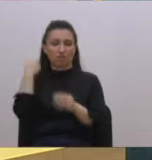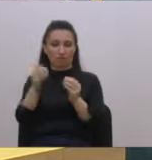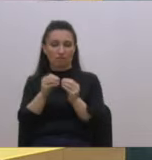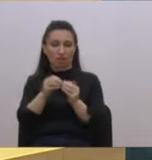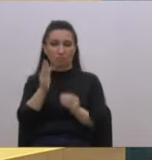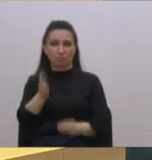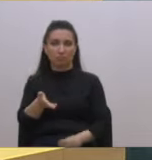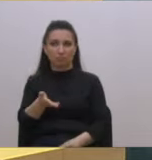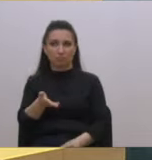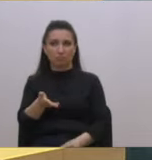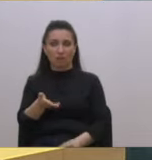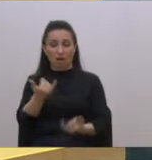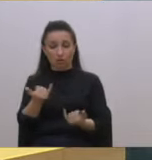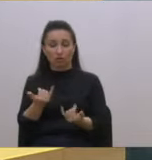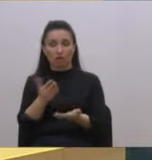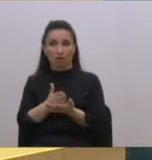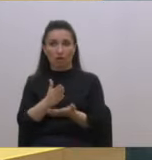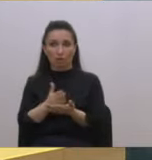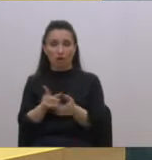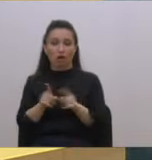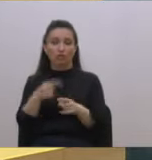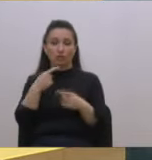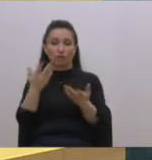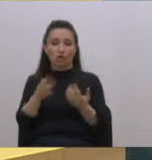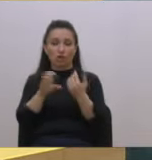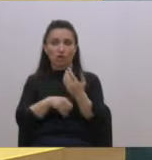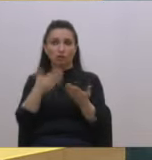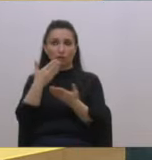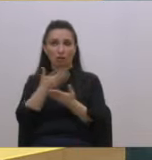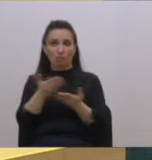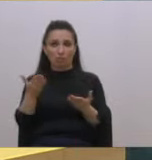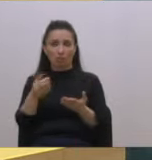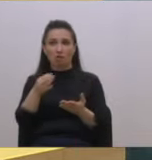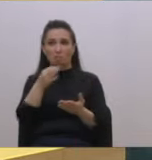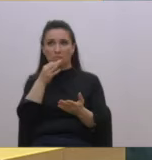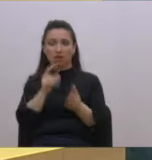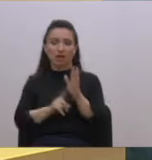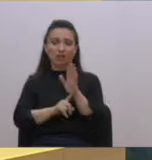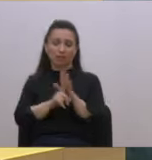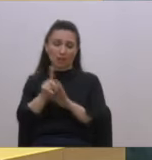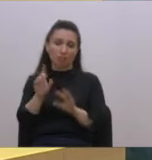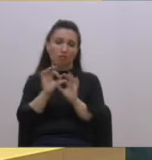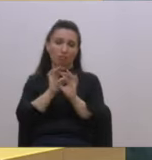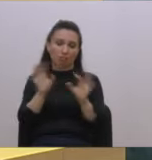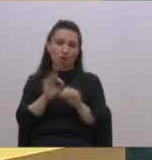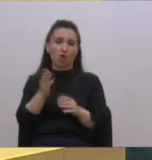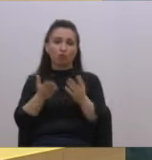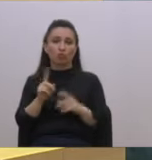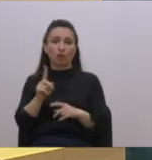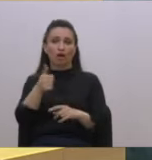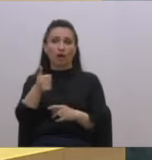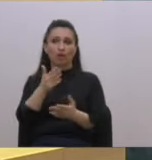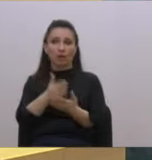rom es ekhla aris ase tvkat sabolo gamotsveba da mere daiqebt mtkitsebas tu ra